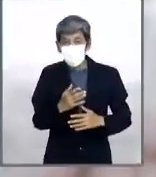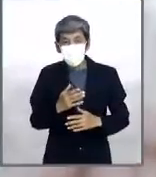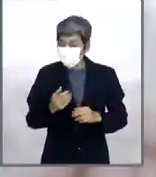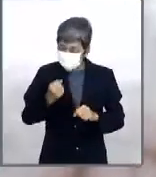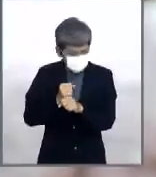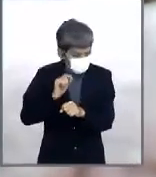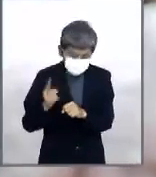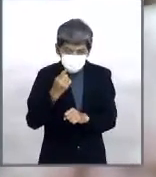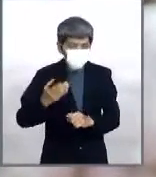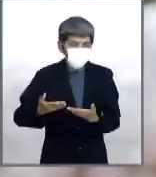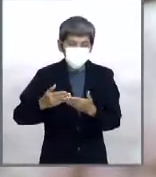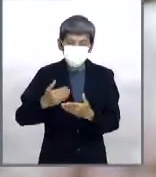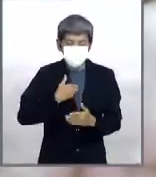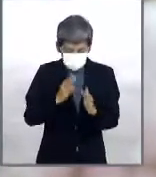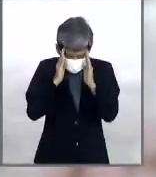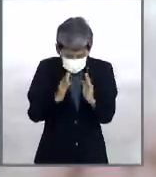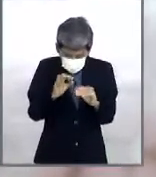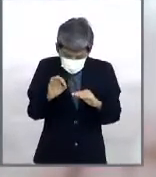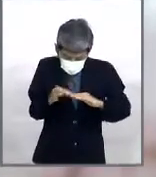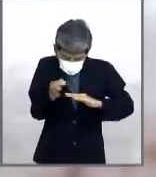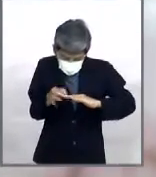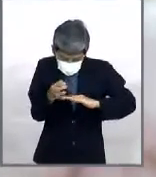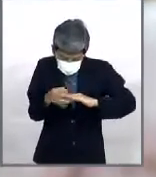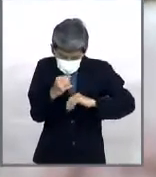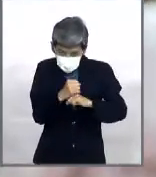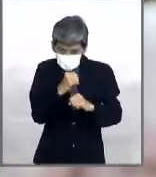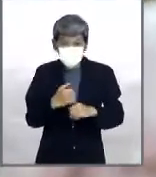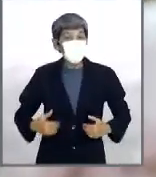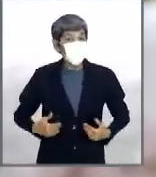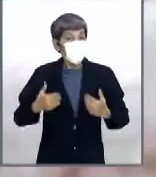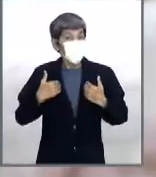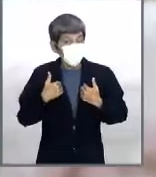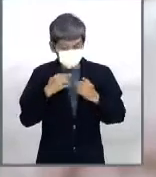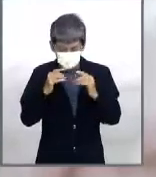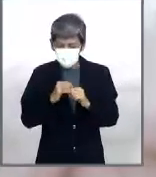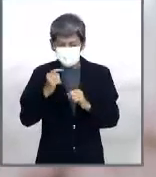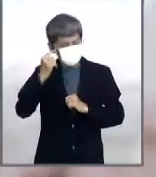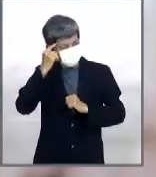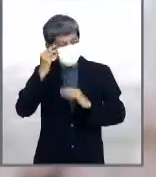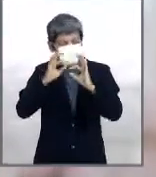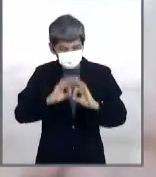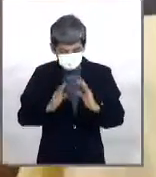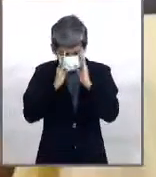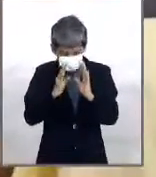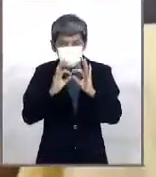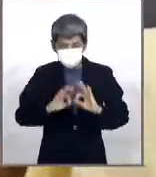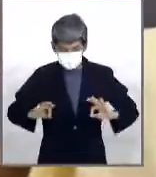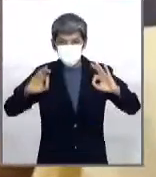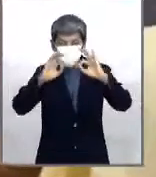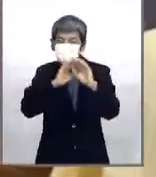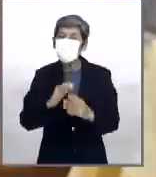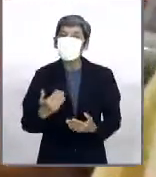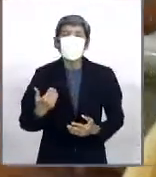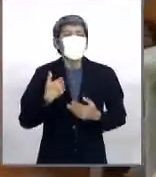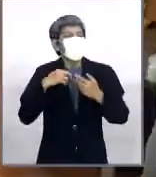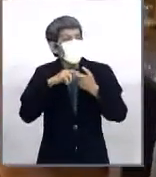ะได้รื้อใหม่แน่ๆอะไรเงี้ยค่ะสติสำคัญมากแล้วการที่คนเราดำเนินชีวิตประจำวันสติสำคัญมากจริงๆเนาะพี่เนาะ ใช่ เพราะว่าไม่